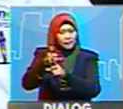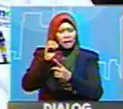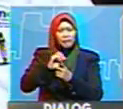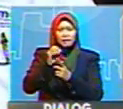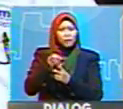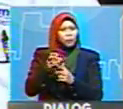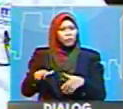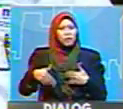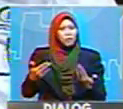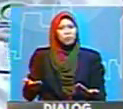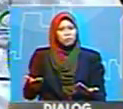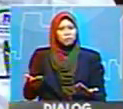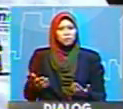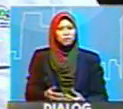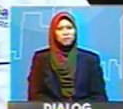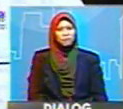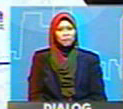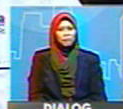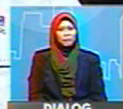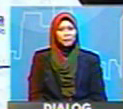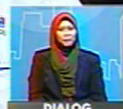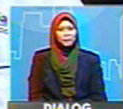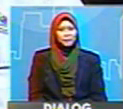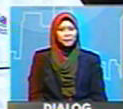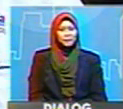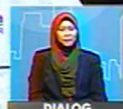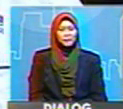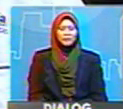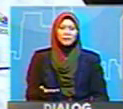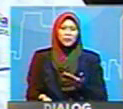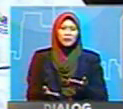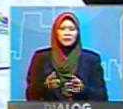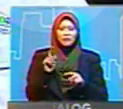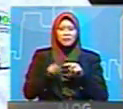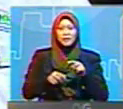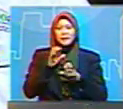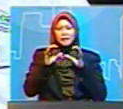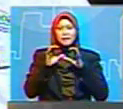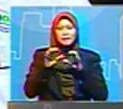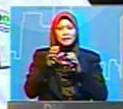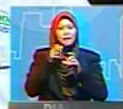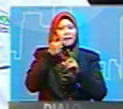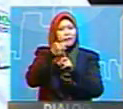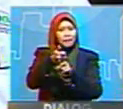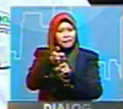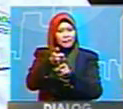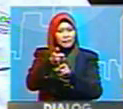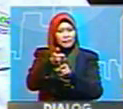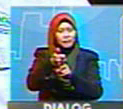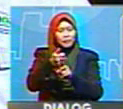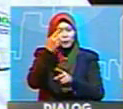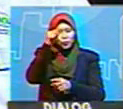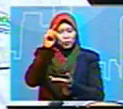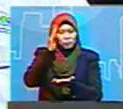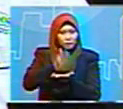bagaimana sebenarnya sebenarnya tidak boleh dikatakan arahan Oke sebab untuk memboikot